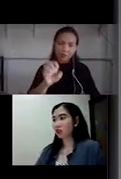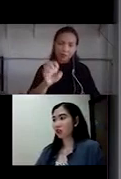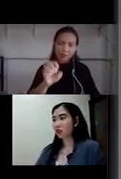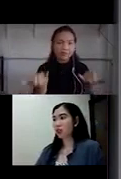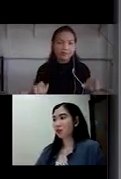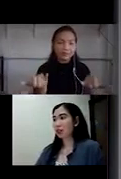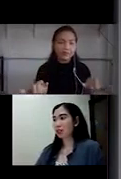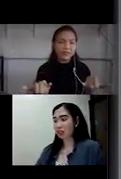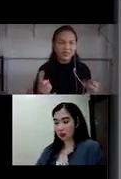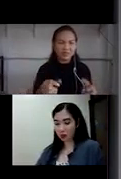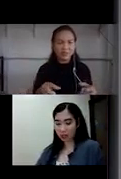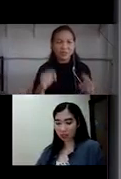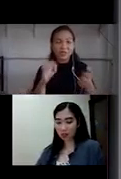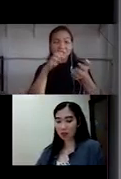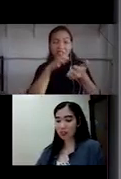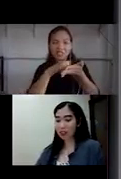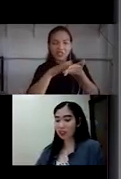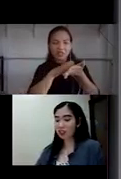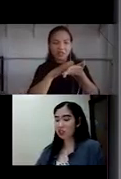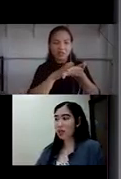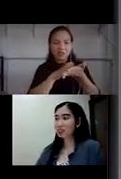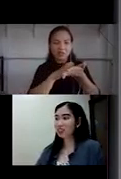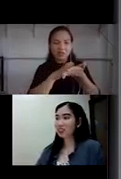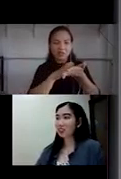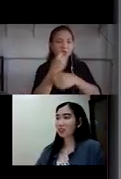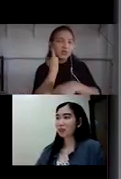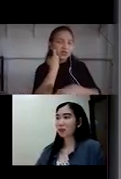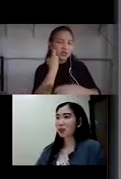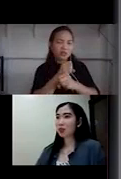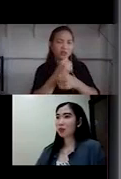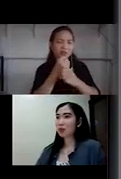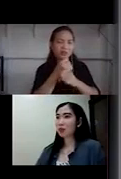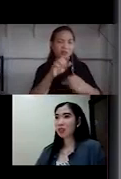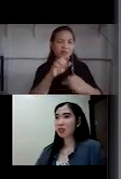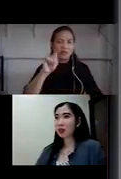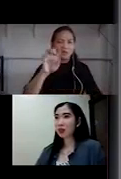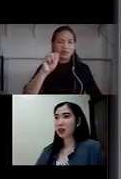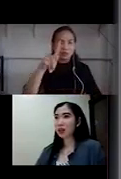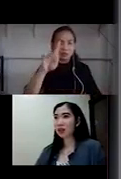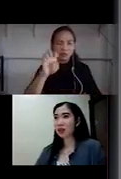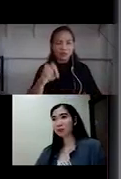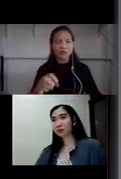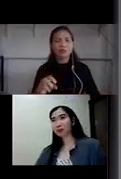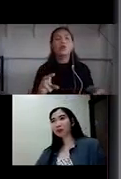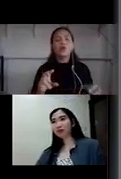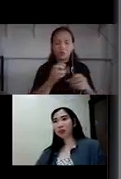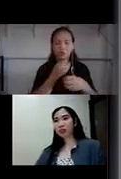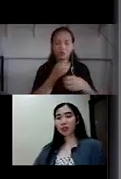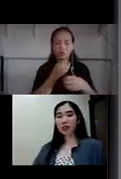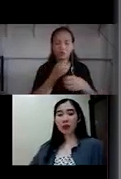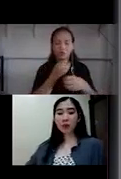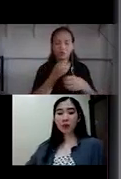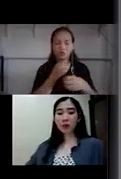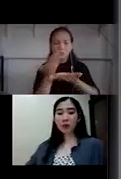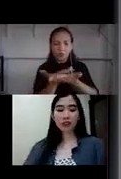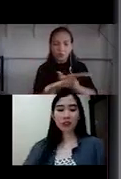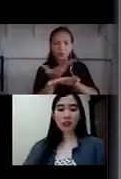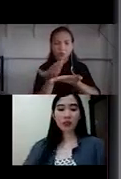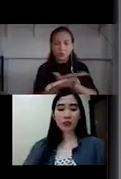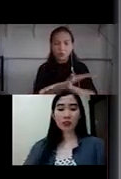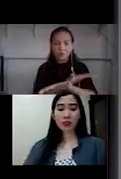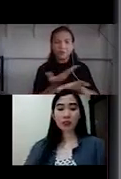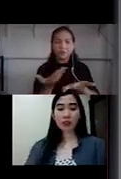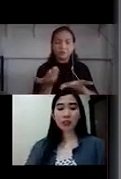yung ginawa kong template, kaya wala kayong makikita dyan. Para gumawa, syempre, gawa muna tayo